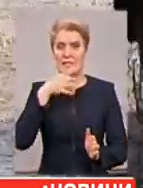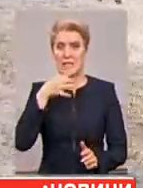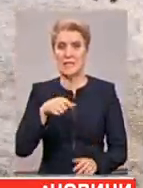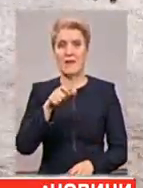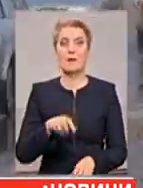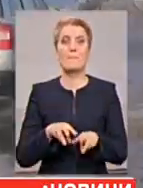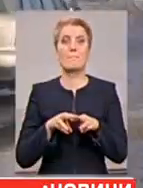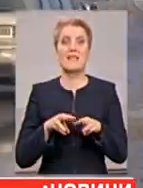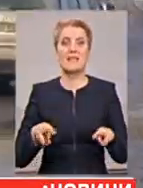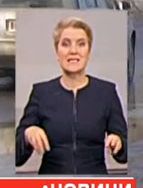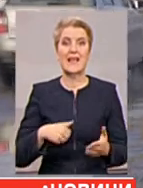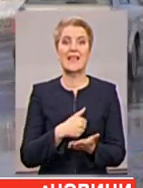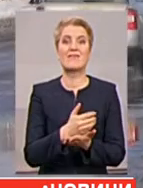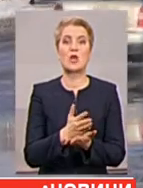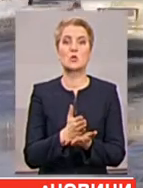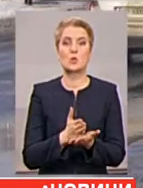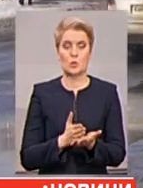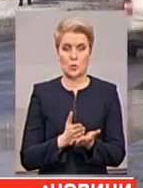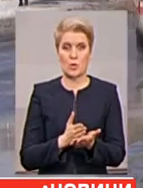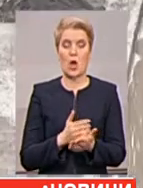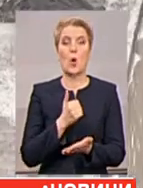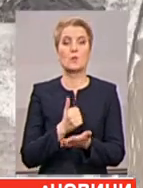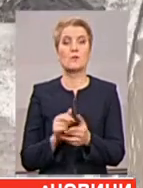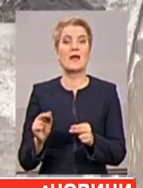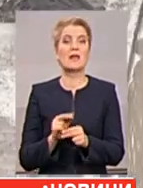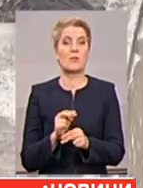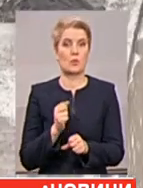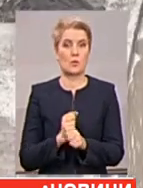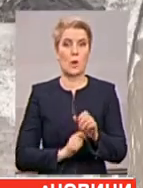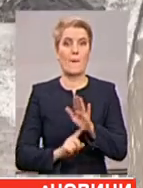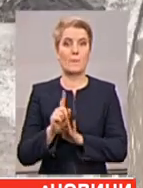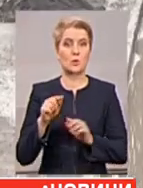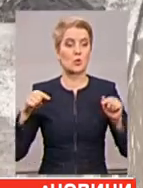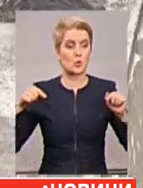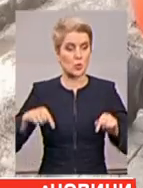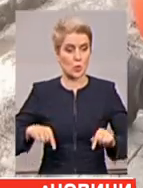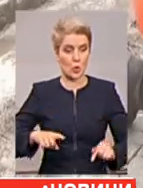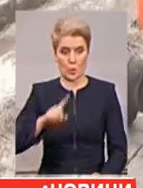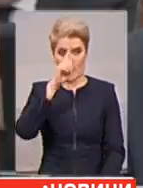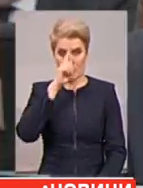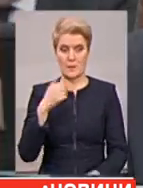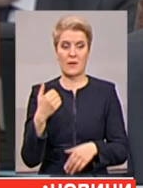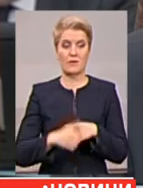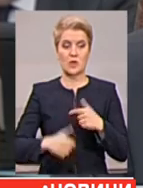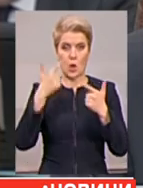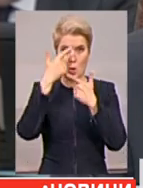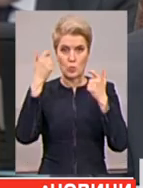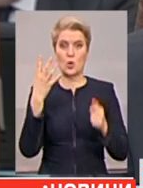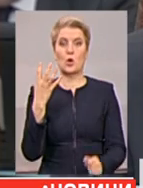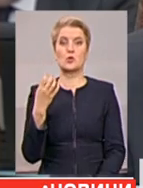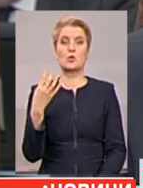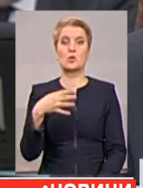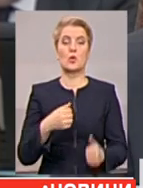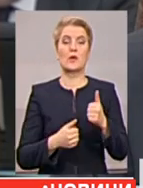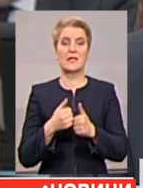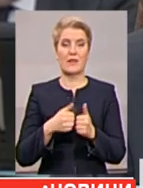інфраструктури Володимир Омеля. За його словами, основні ремонтні роботи розпочнуть цього місяця. Вже оголошено 440 тендерів на